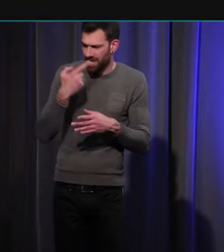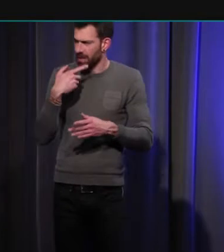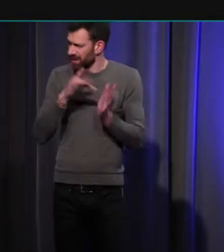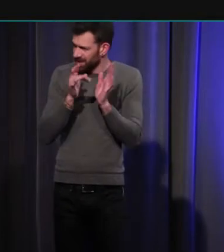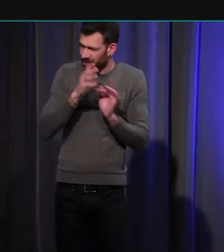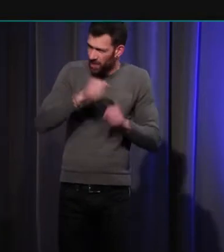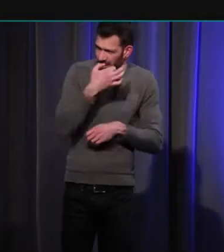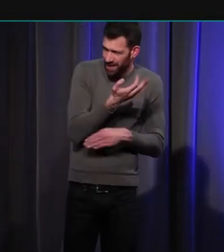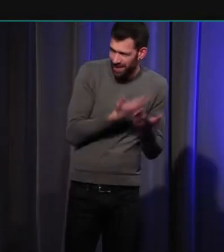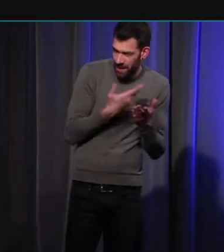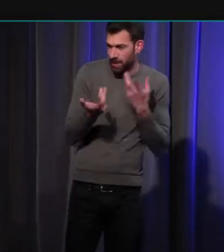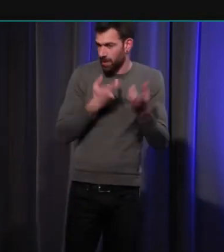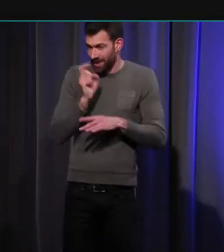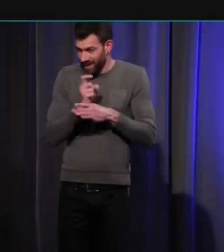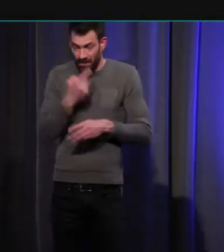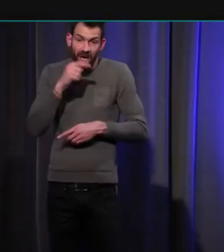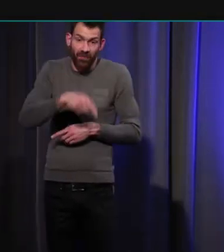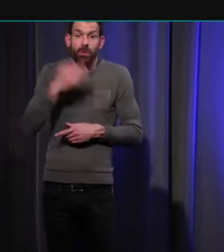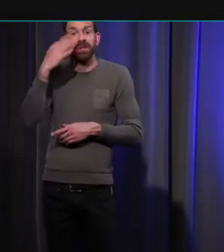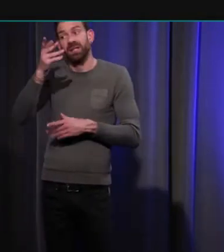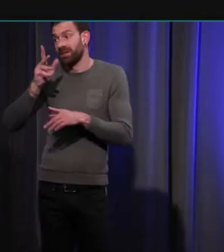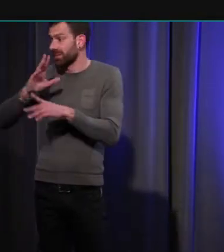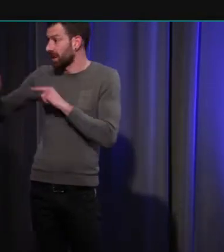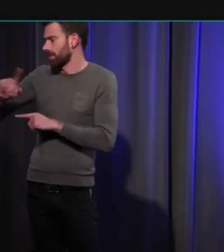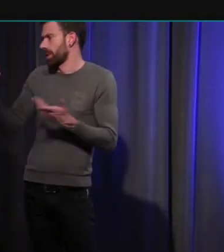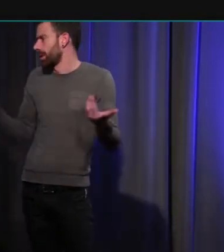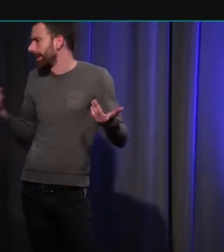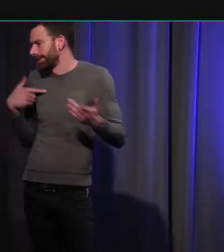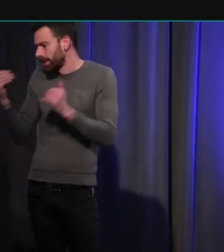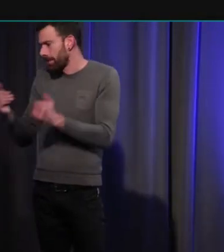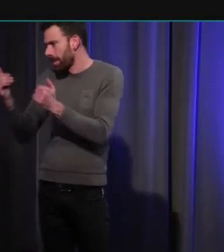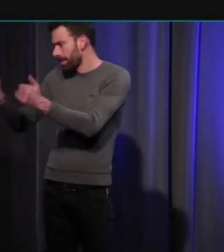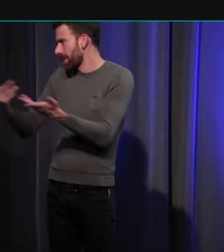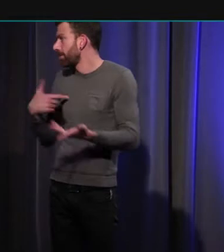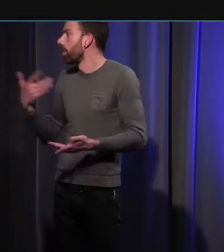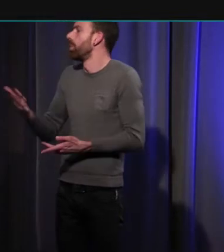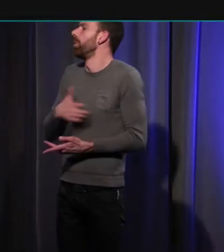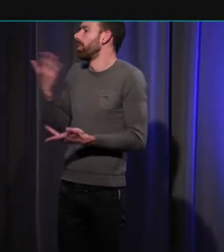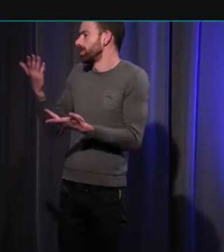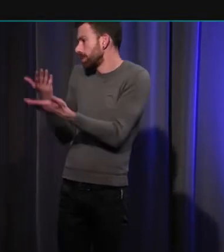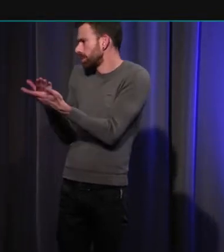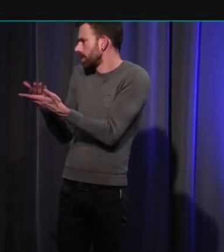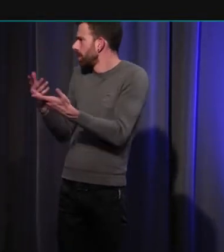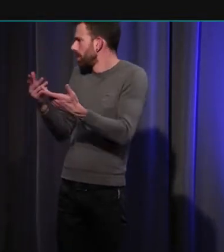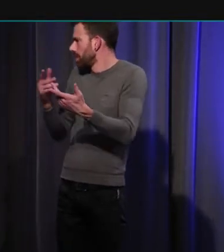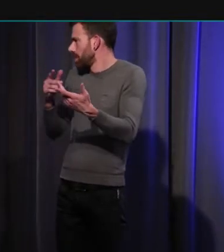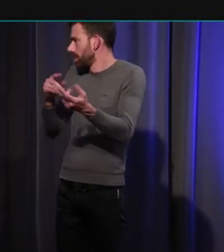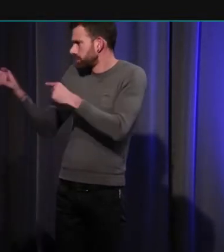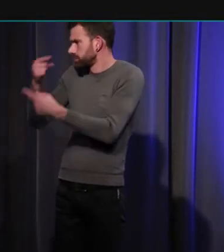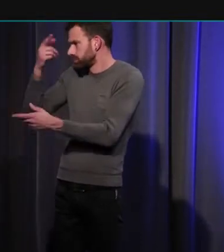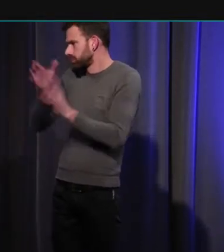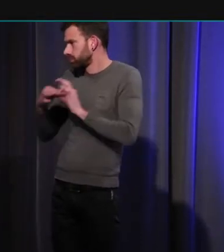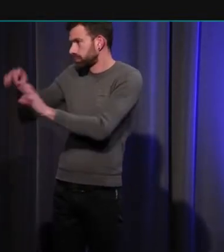là vous resterez au même programme mais dieu merci ce sont des bas ce sont des débats qui ont dû à l'islam interdit cela mais est malheureusement